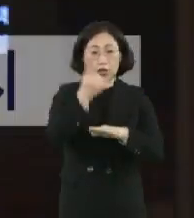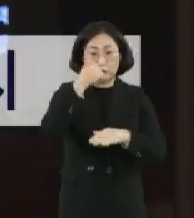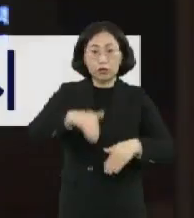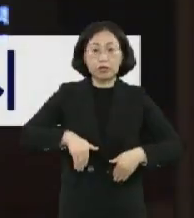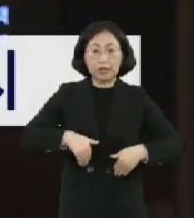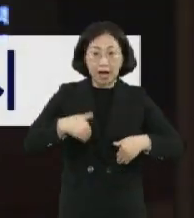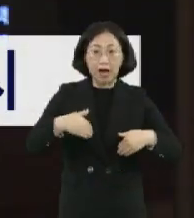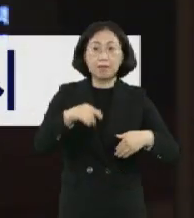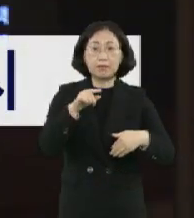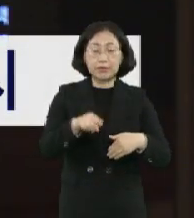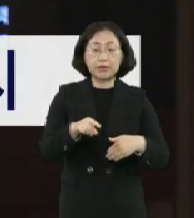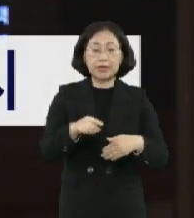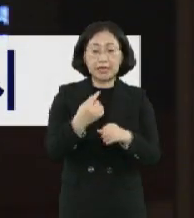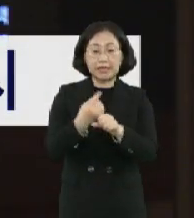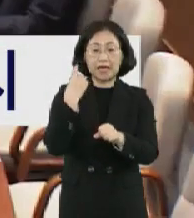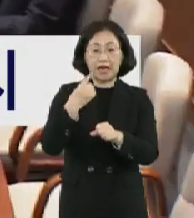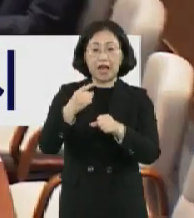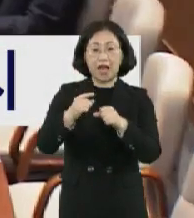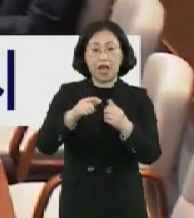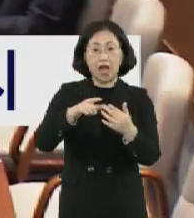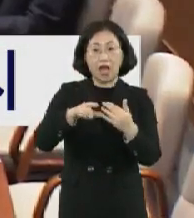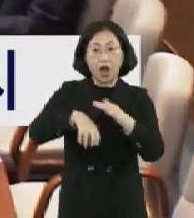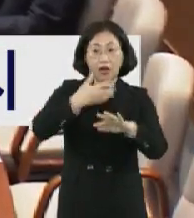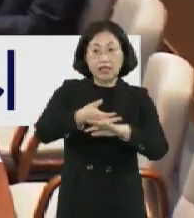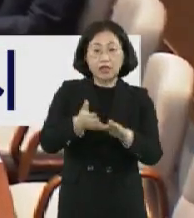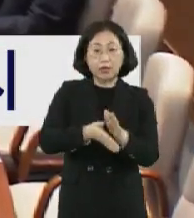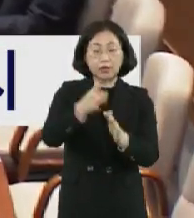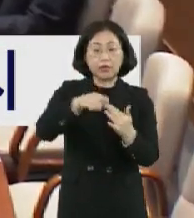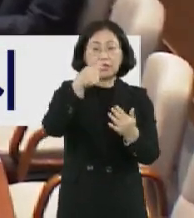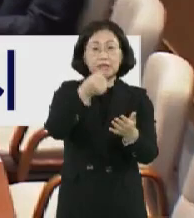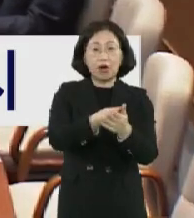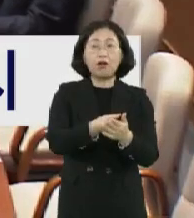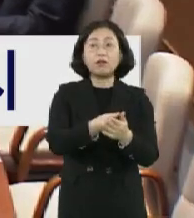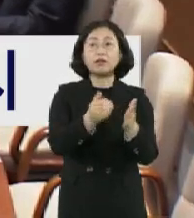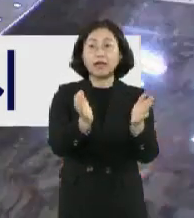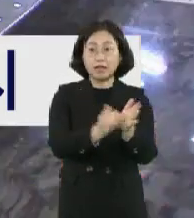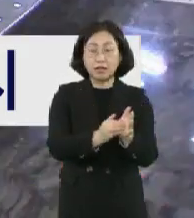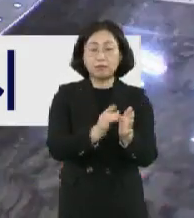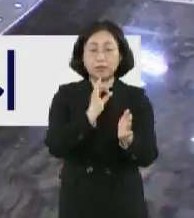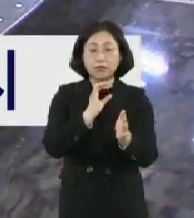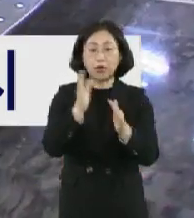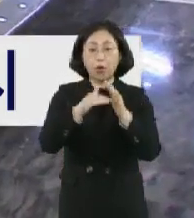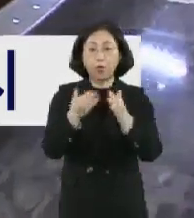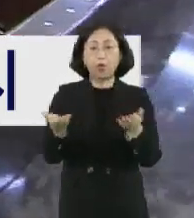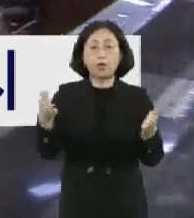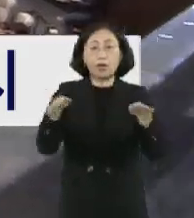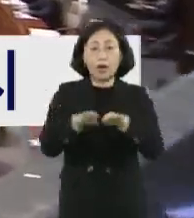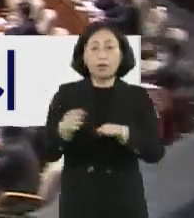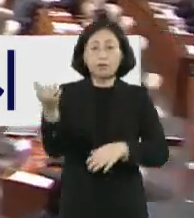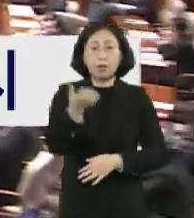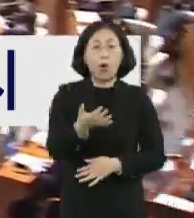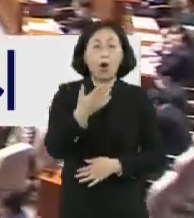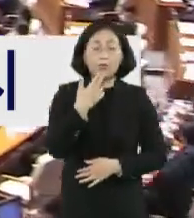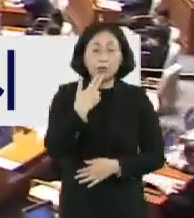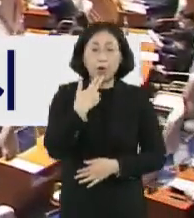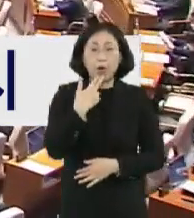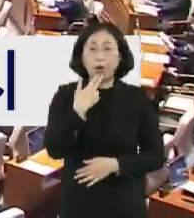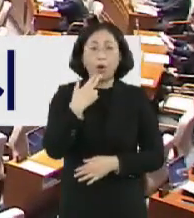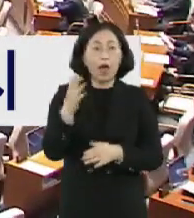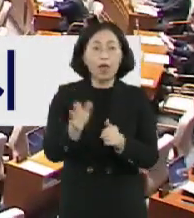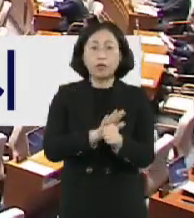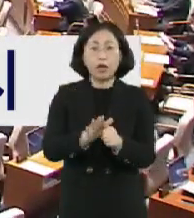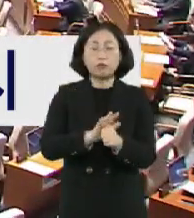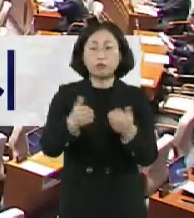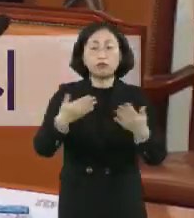지난해 혁신도시로 지점만 됐을 뿐 공공기관 추가의 전이 이루어지지 않아 이 같은 혜택은 말 그대로 그림의